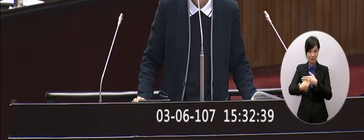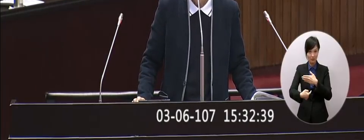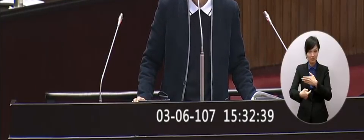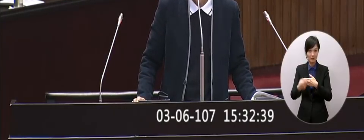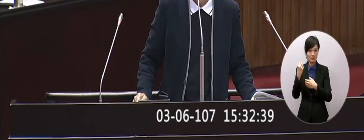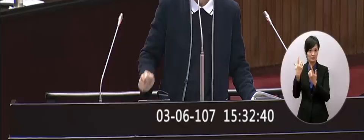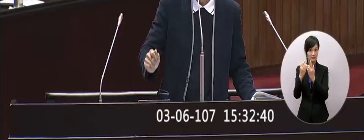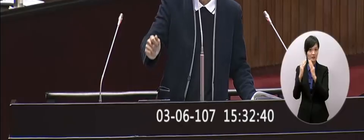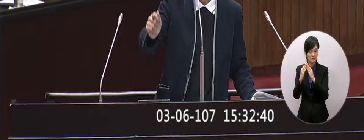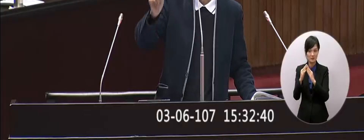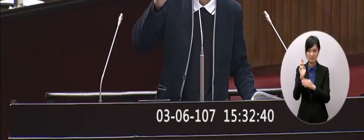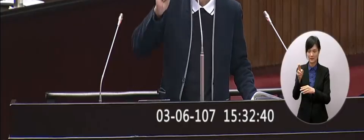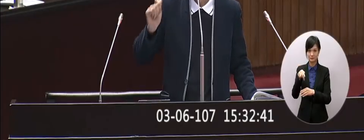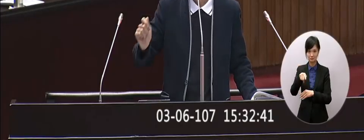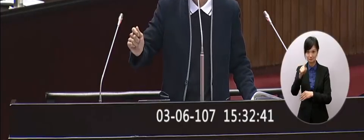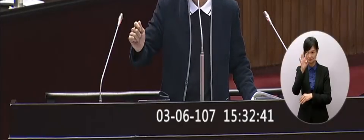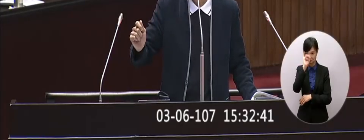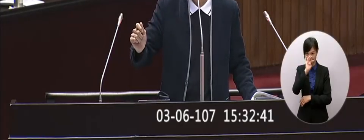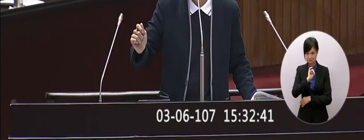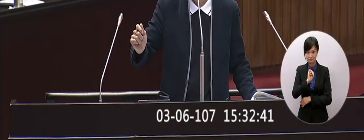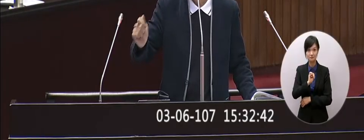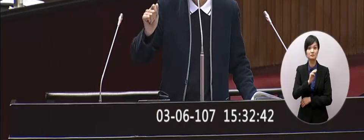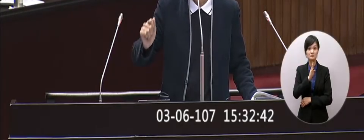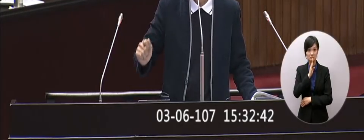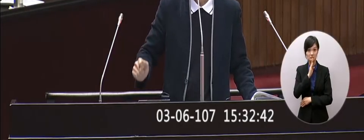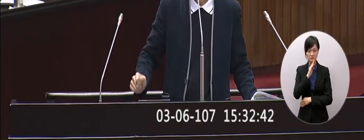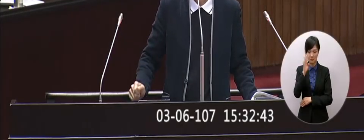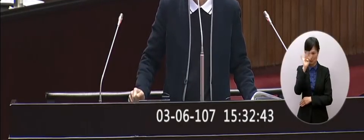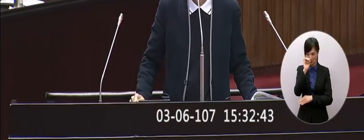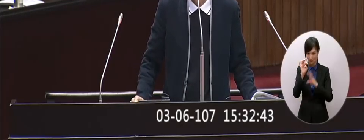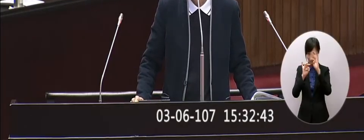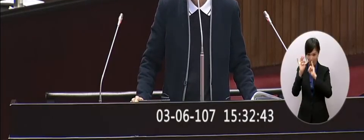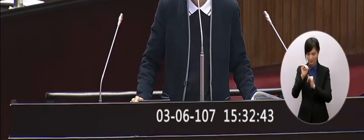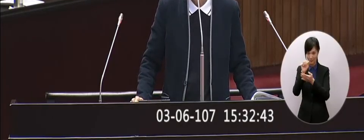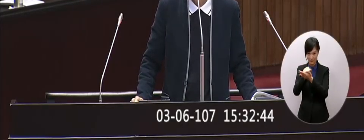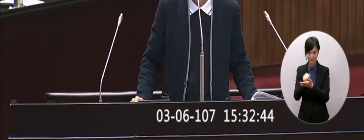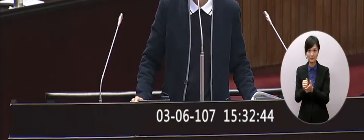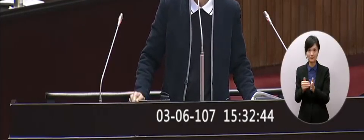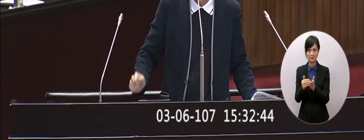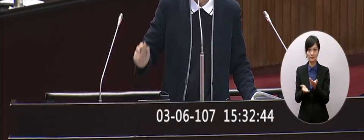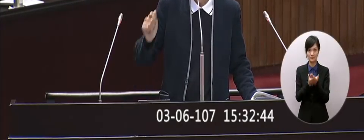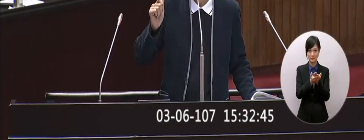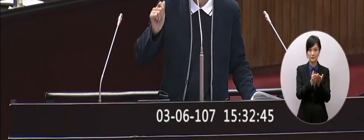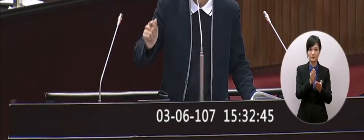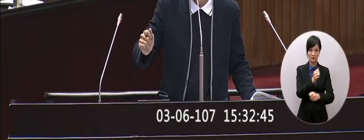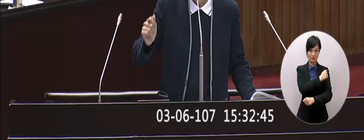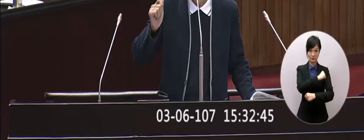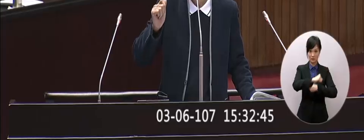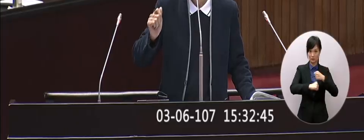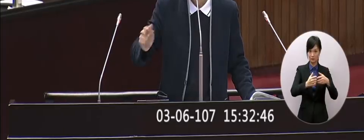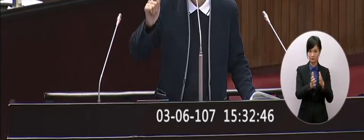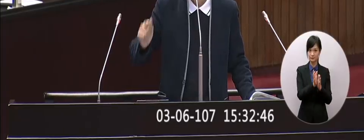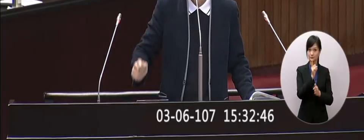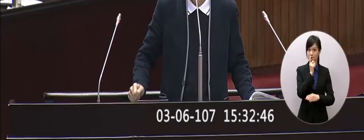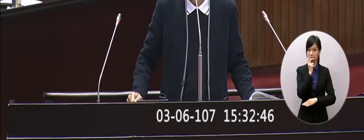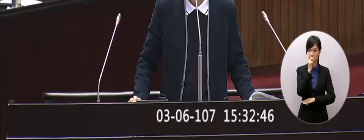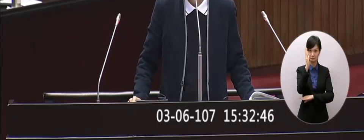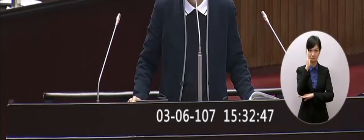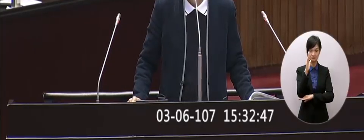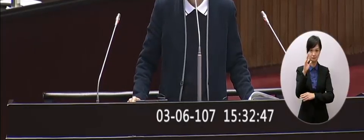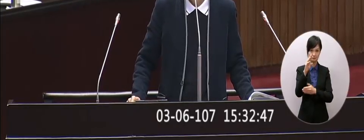来做检查调查，报告完之后送劳动部送中央来做最后的一个审核的鉴